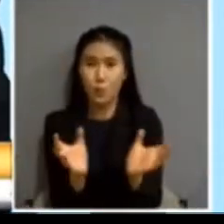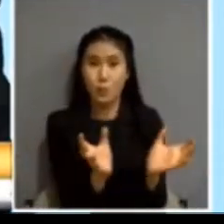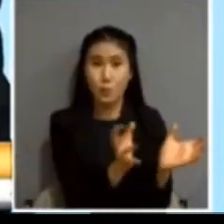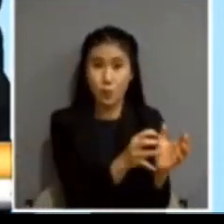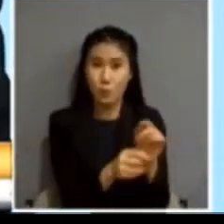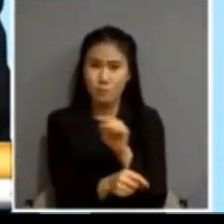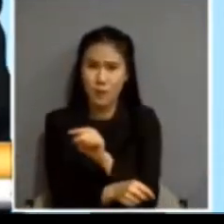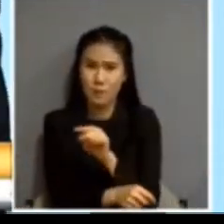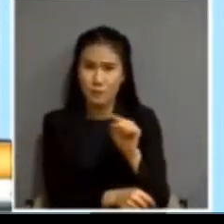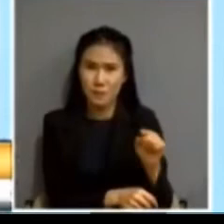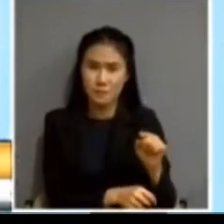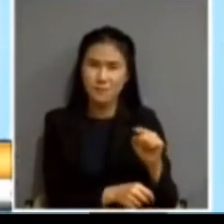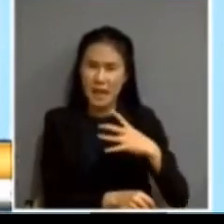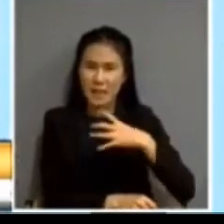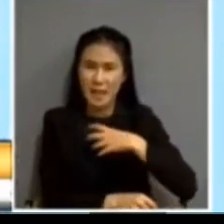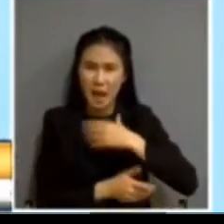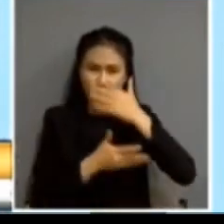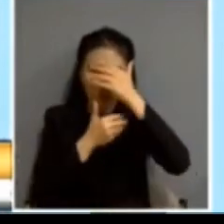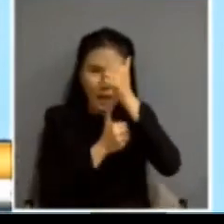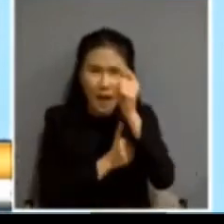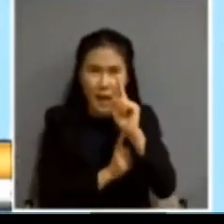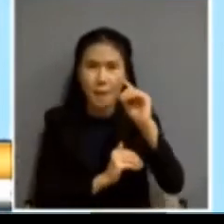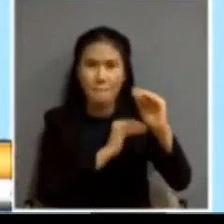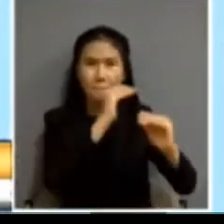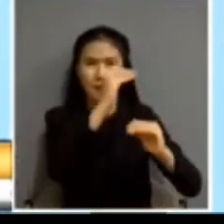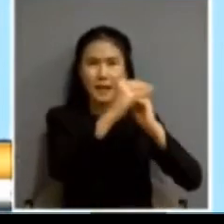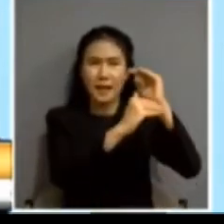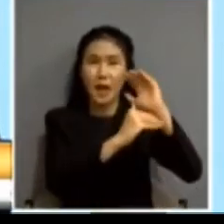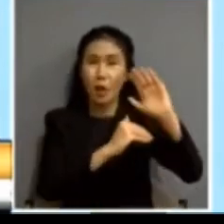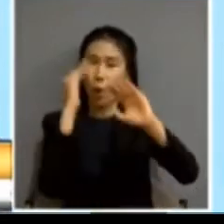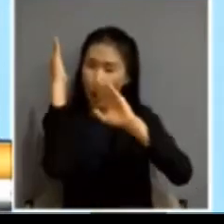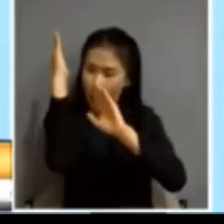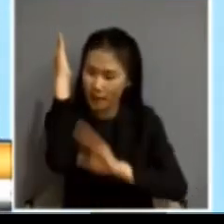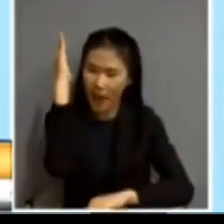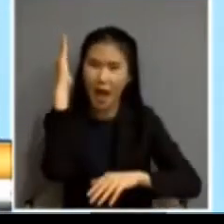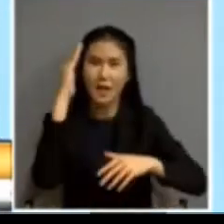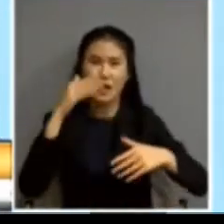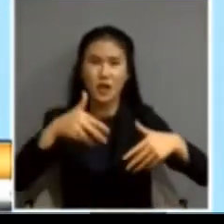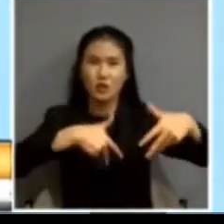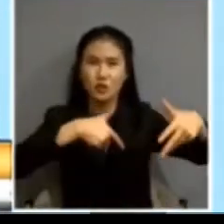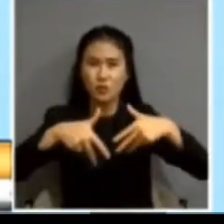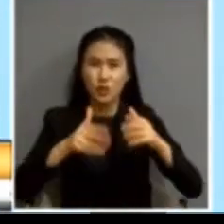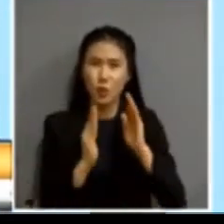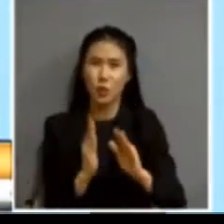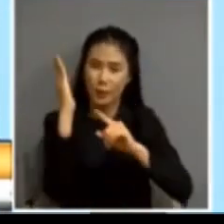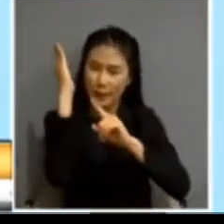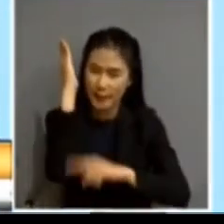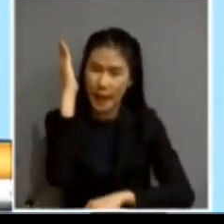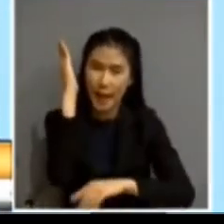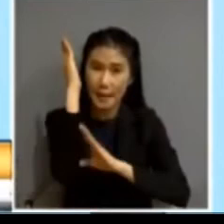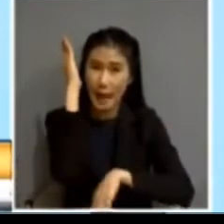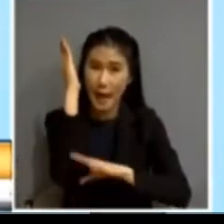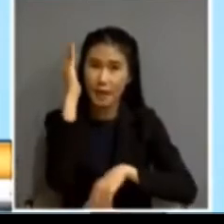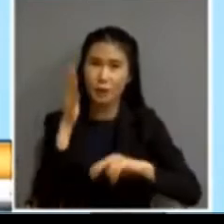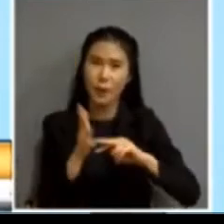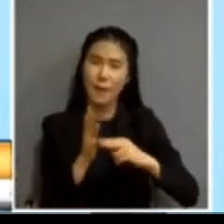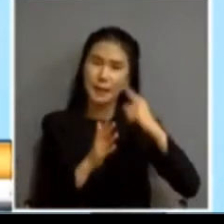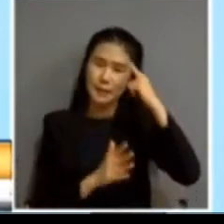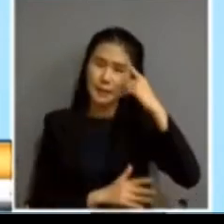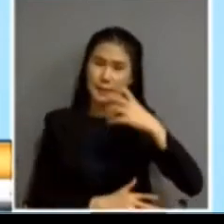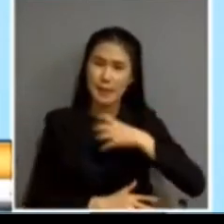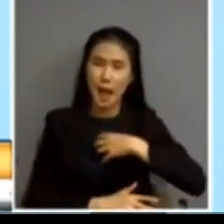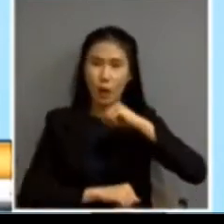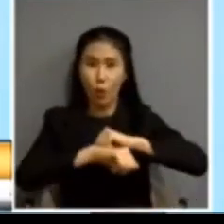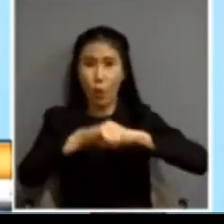พัฒนาภาคใต้หรือให้ความเป็นธรรมกับพี่น้องชาวภาคใต้ในการทำโครงสร้างพื้นฐ